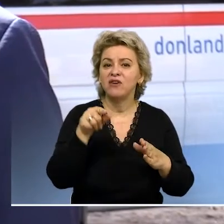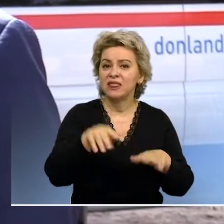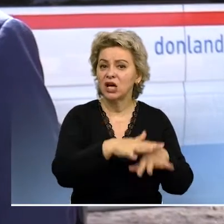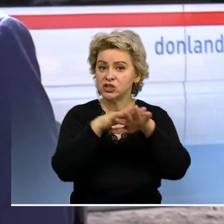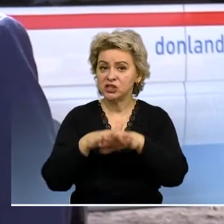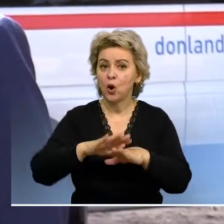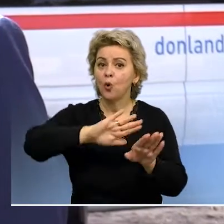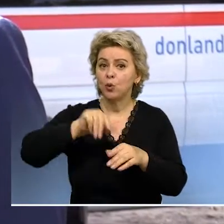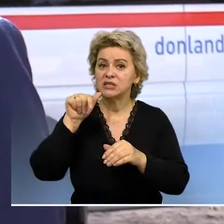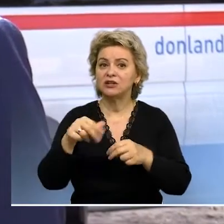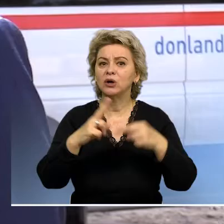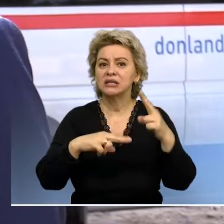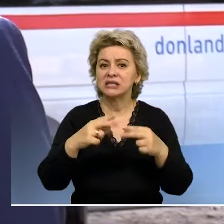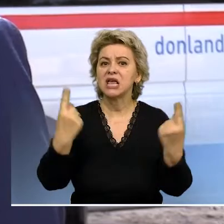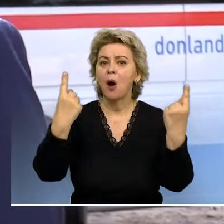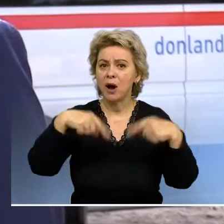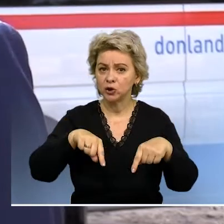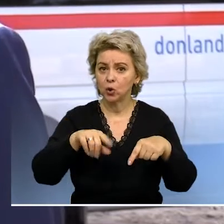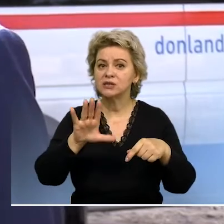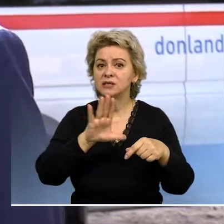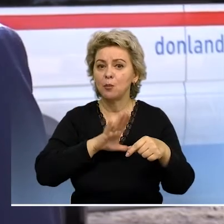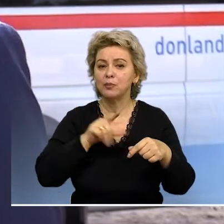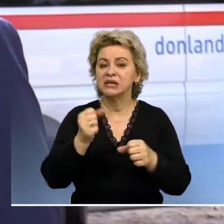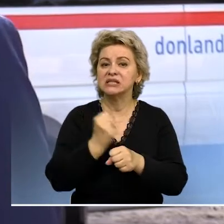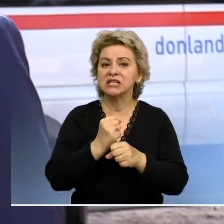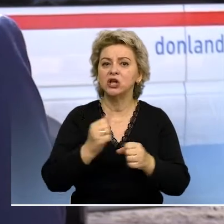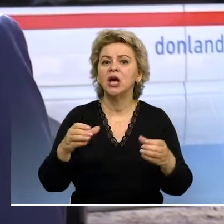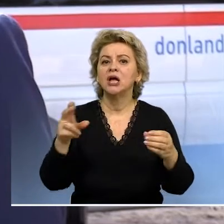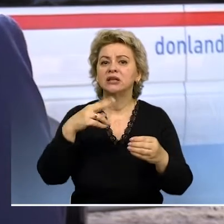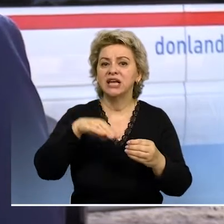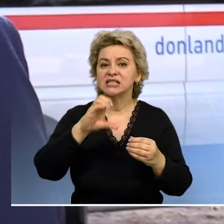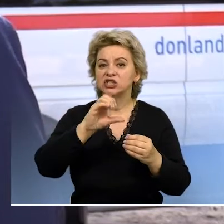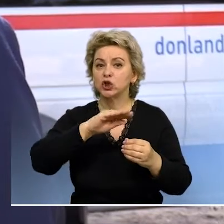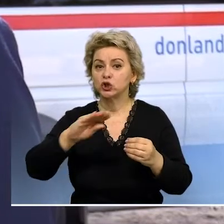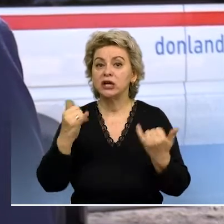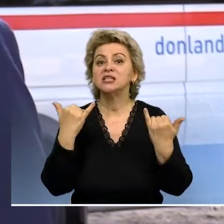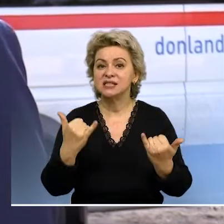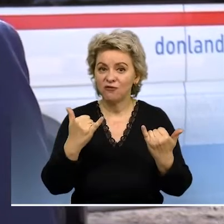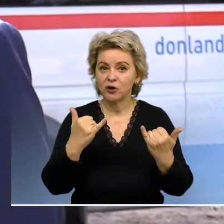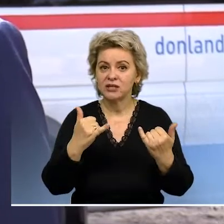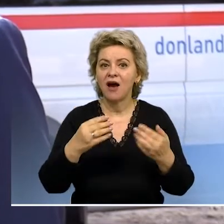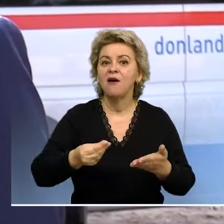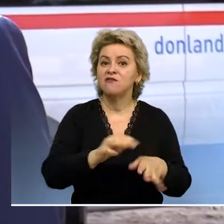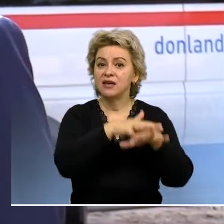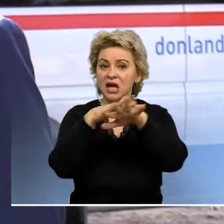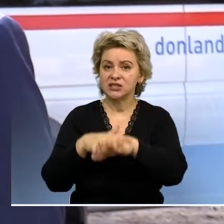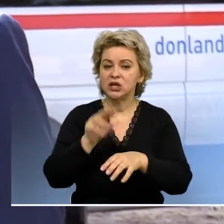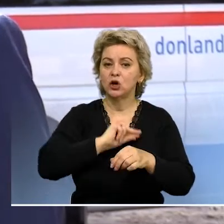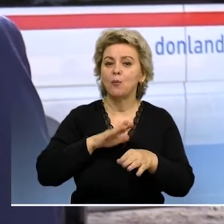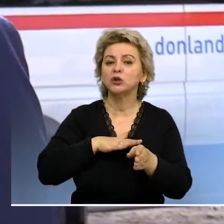эти дома финансируются после того, как застройщик обанкротился, после того, как было создано товарищество собственников жилья, и